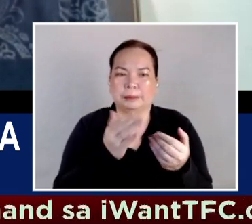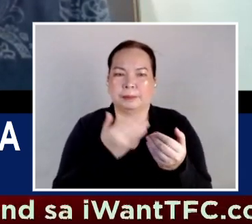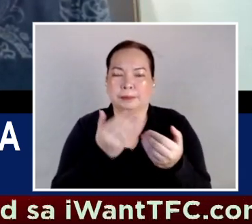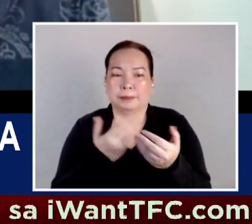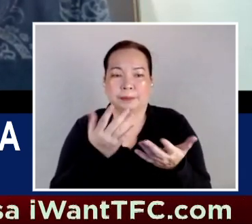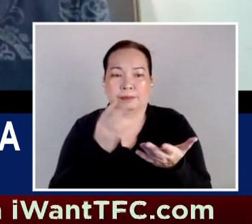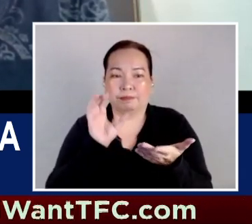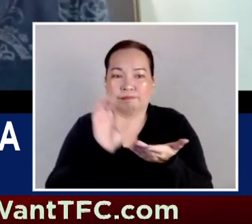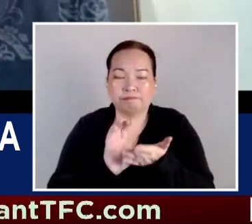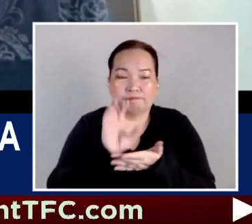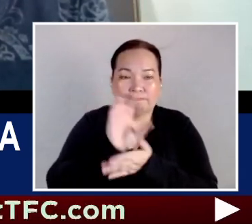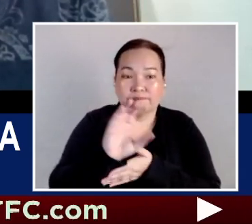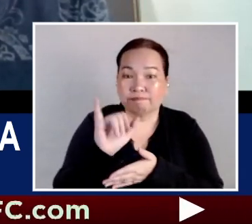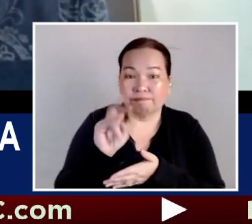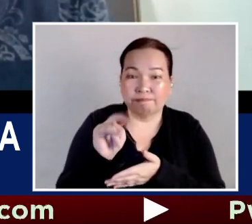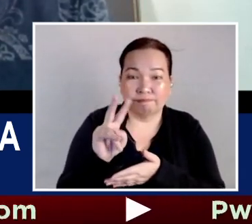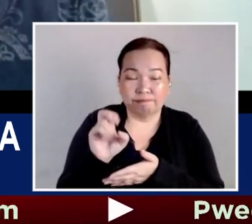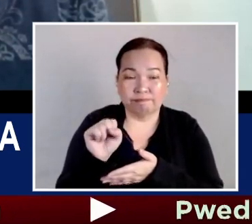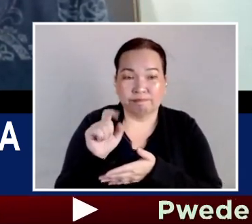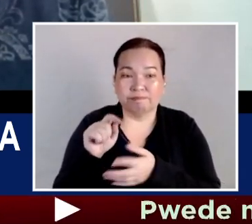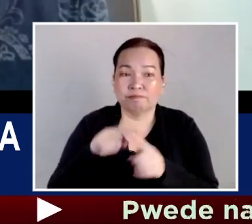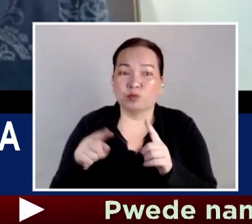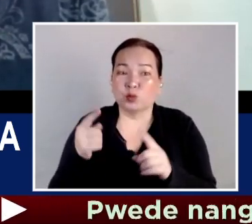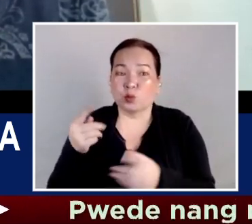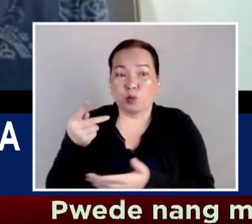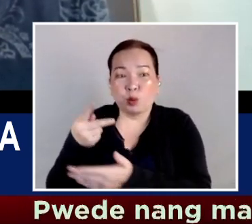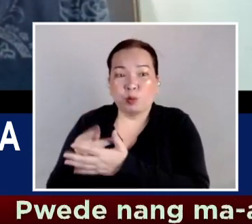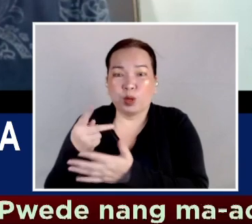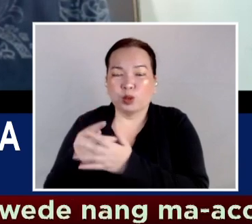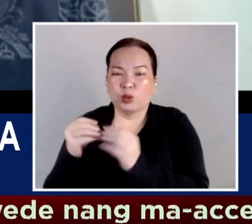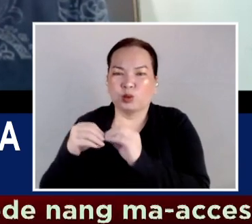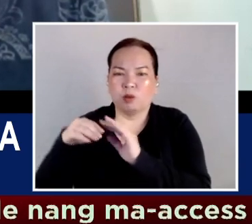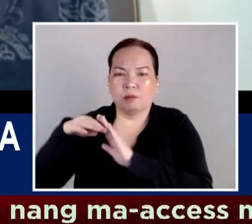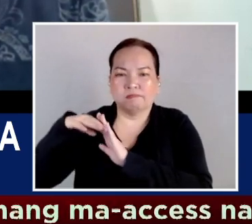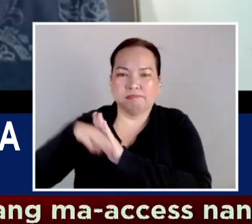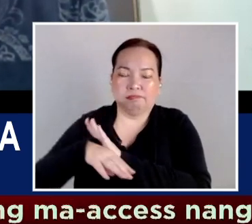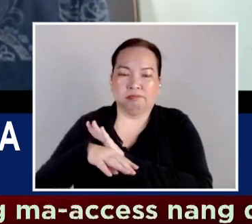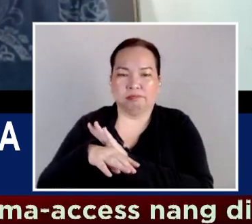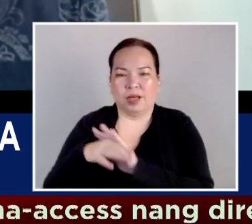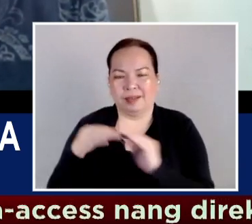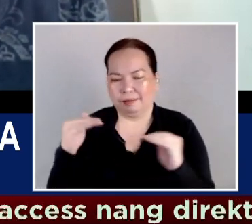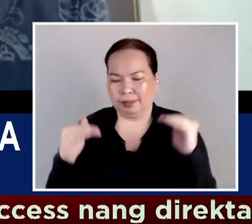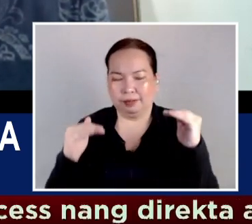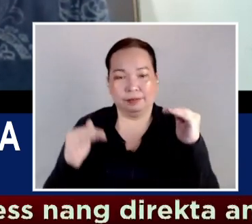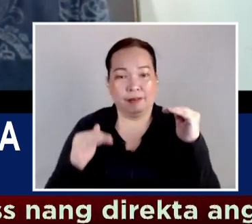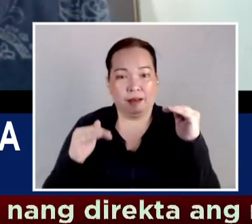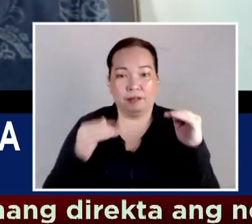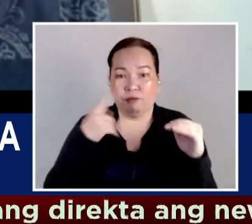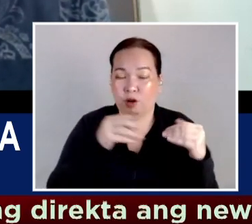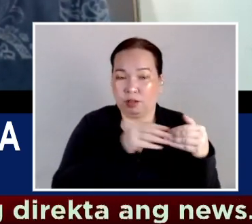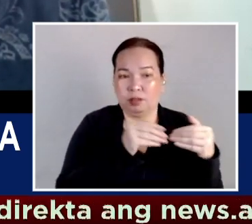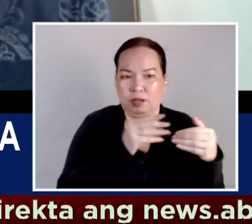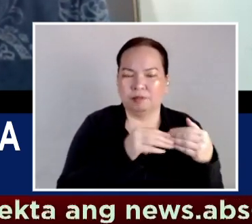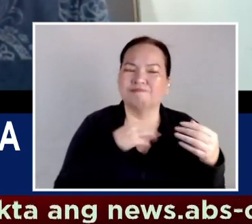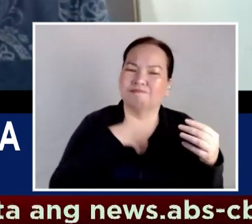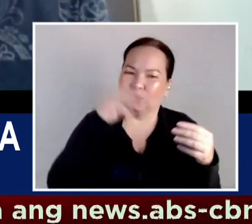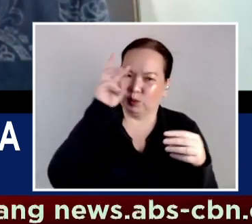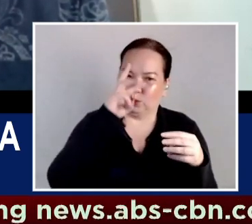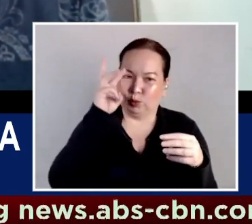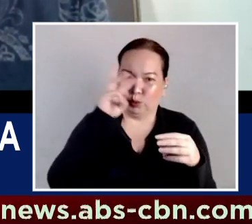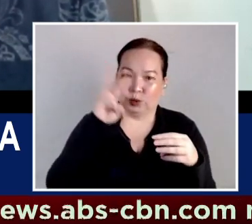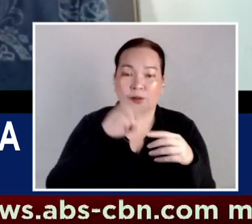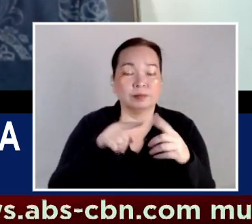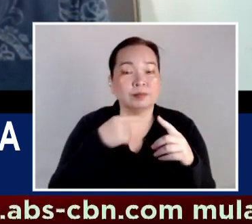ang mangyari, peso will further deteriorate. So yan ang kinakatakutan natin. And as I